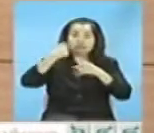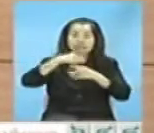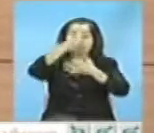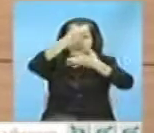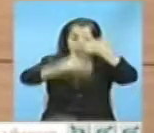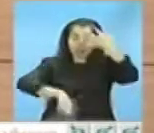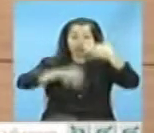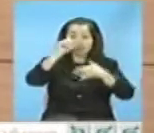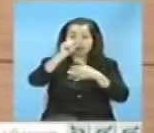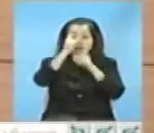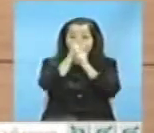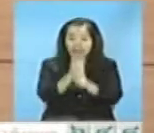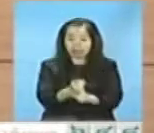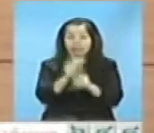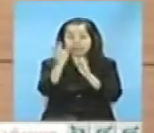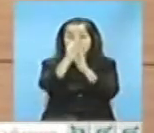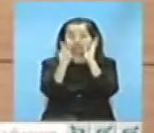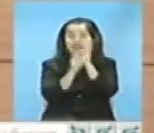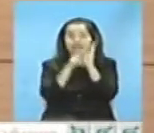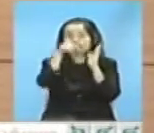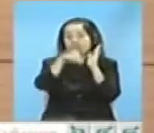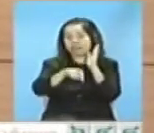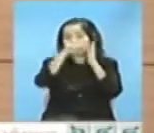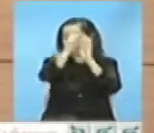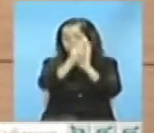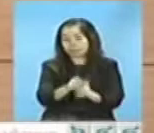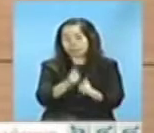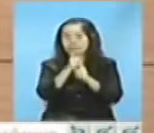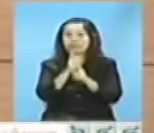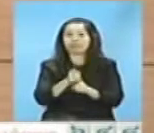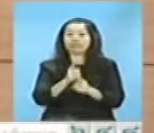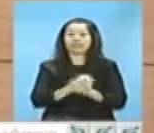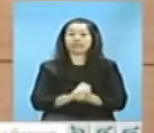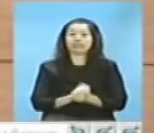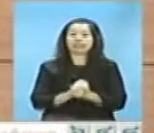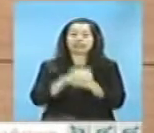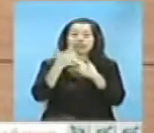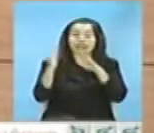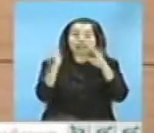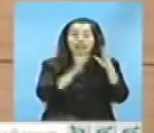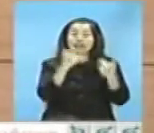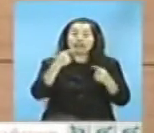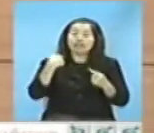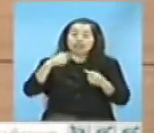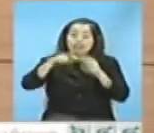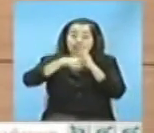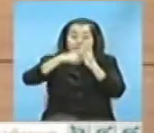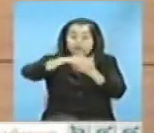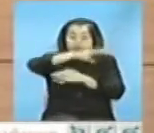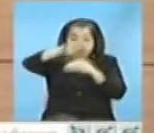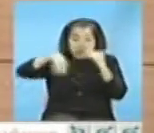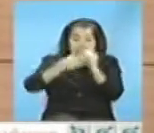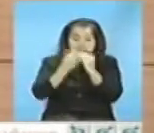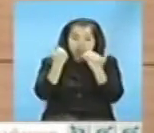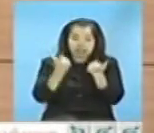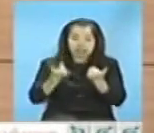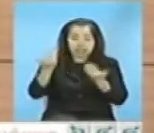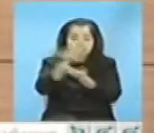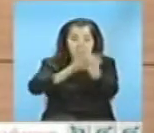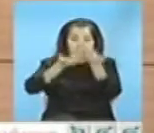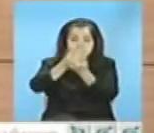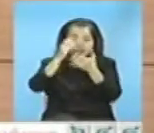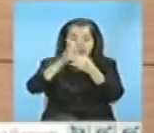ที่กำหนดไว้ในข้อบังคับรัฐสภาเพราะฉะนั้นในสิ่งอันนี้เนี่ยการพิจารณา